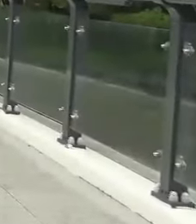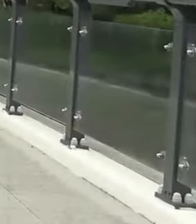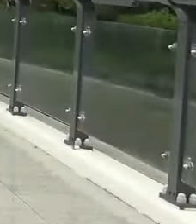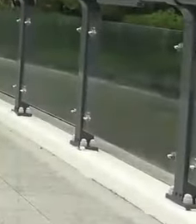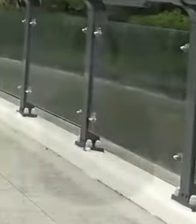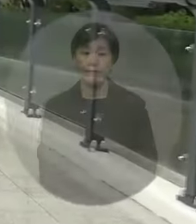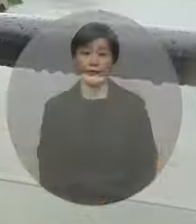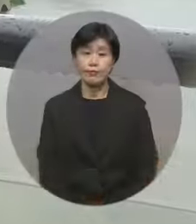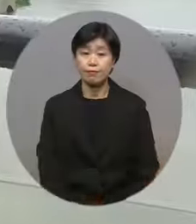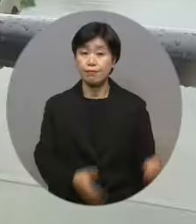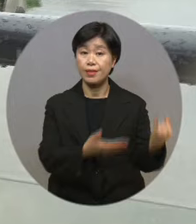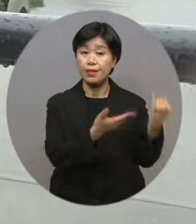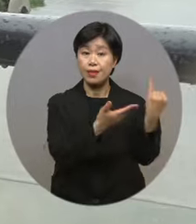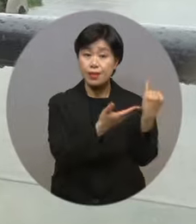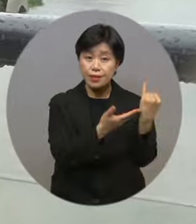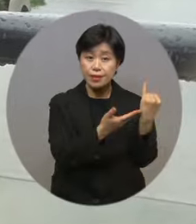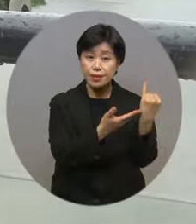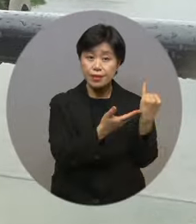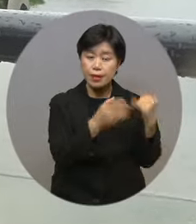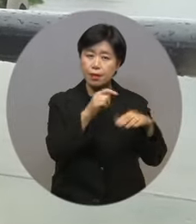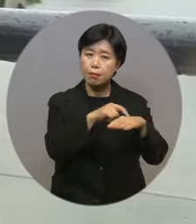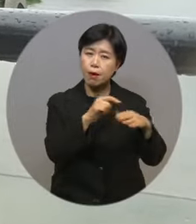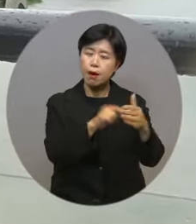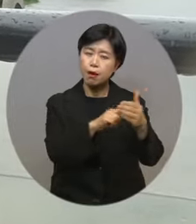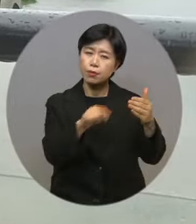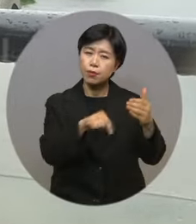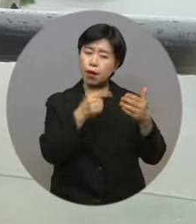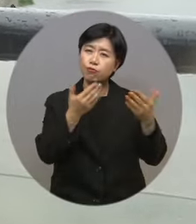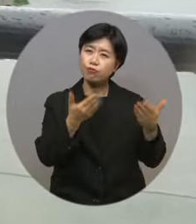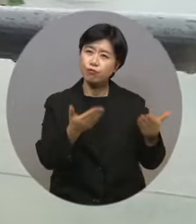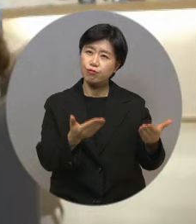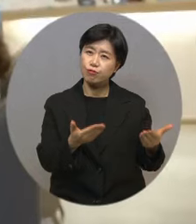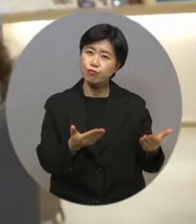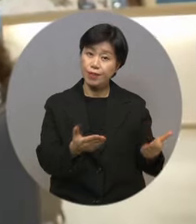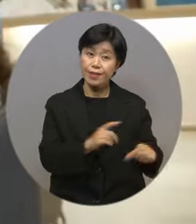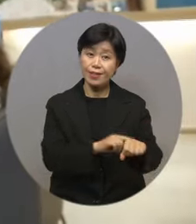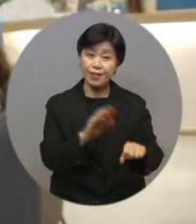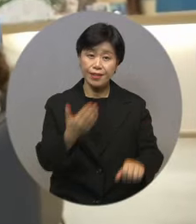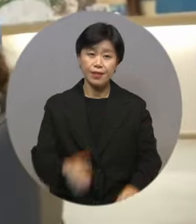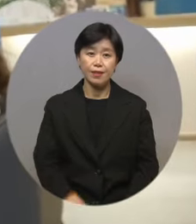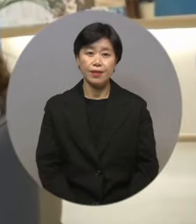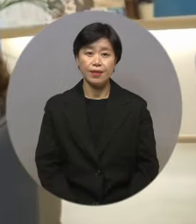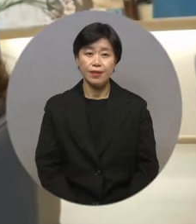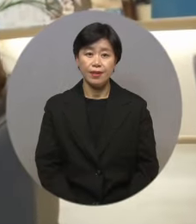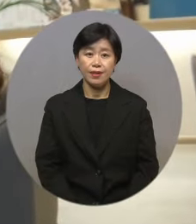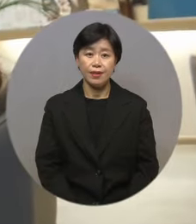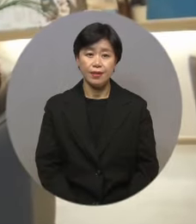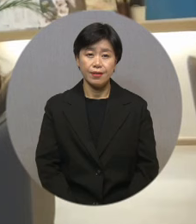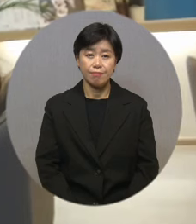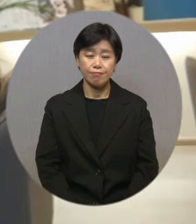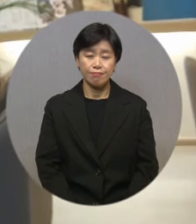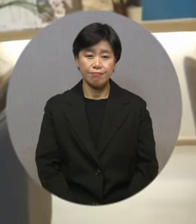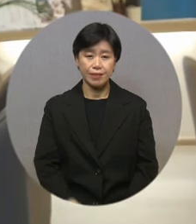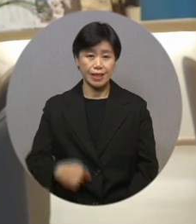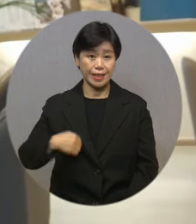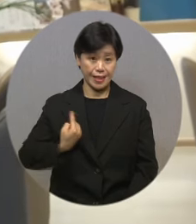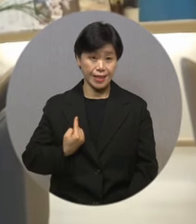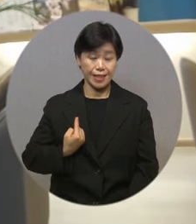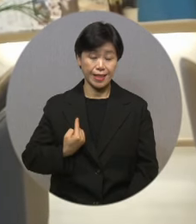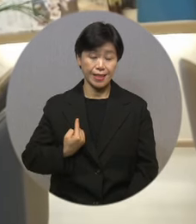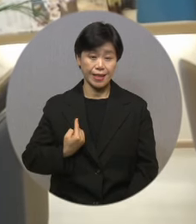지연 씨의 마음에 쉼표가 찍어지는 시간입니다. 지연아, 21년